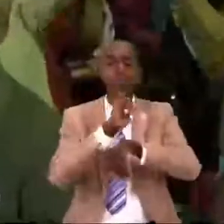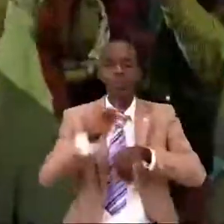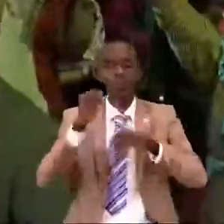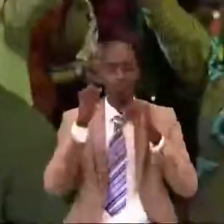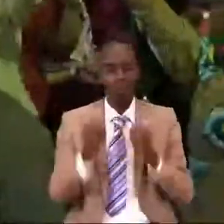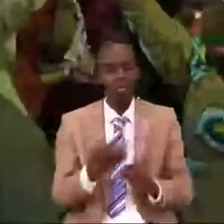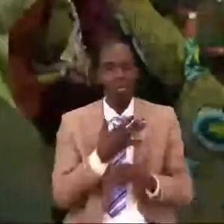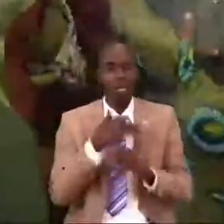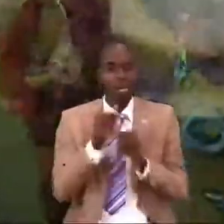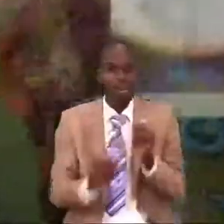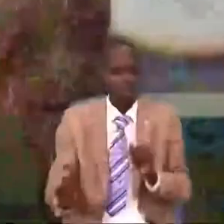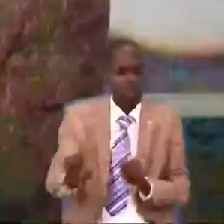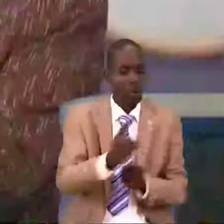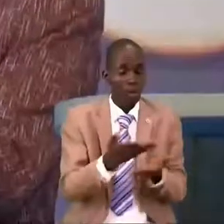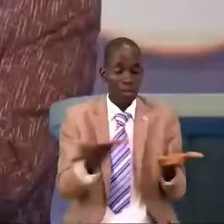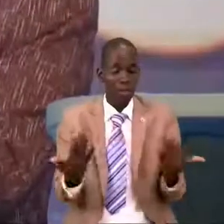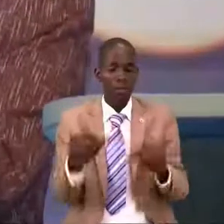de Jésus.